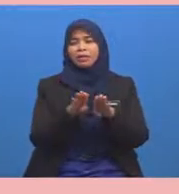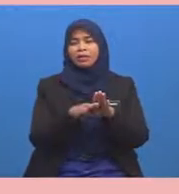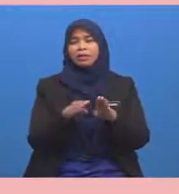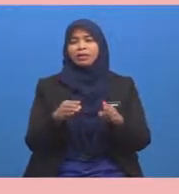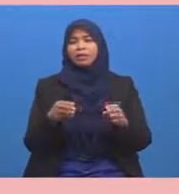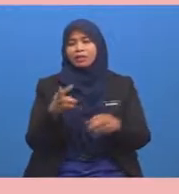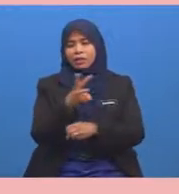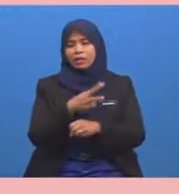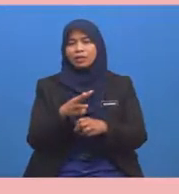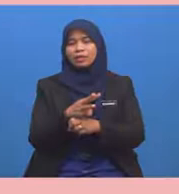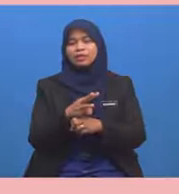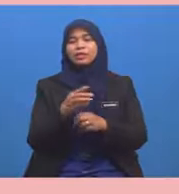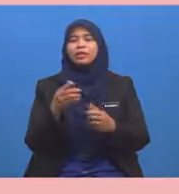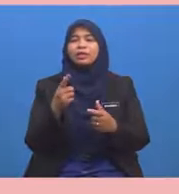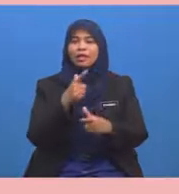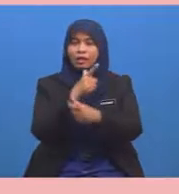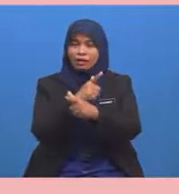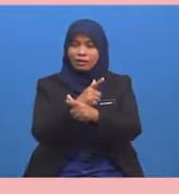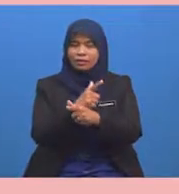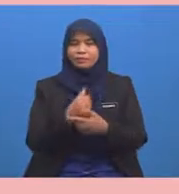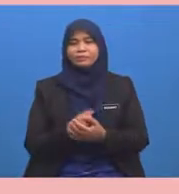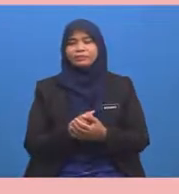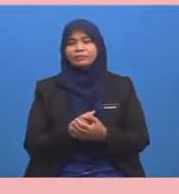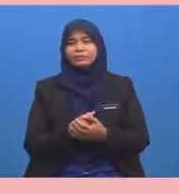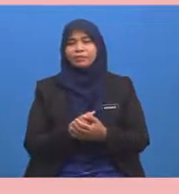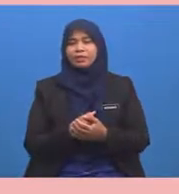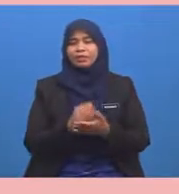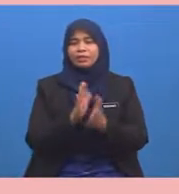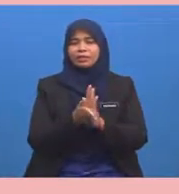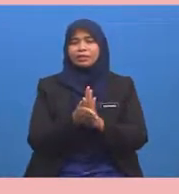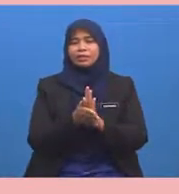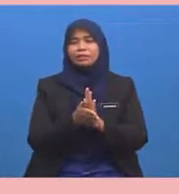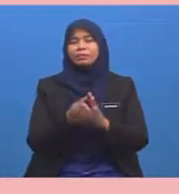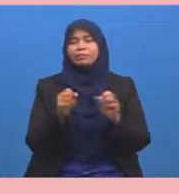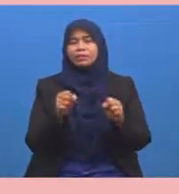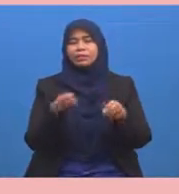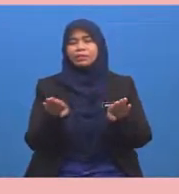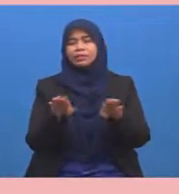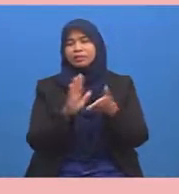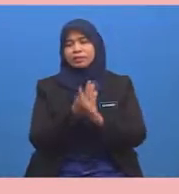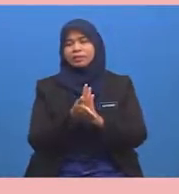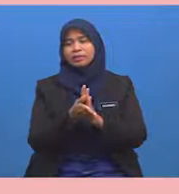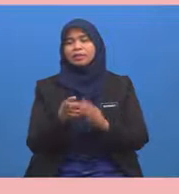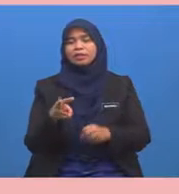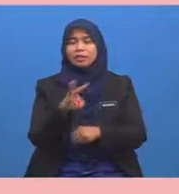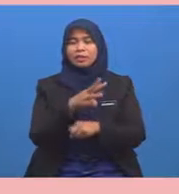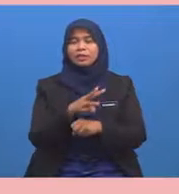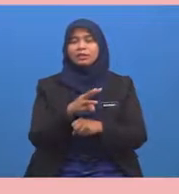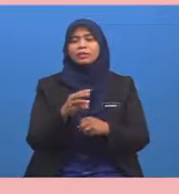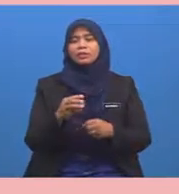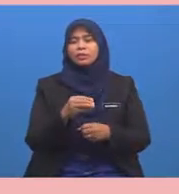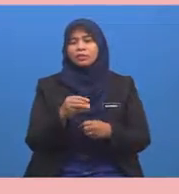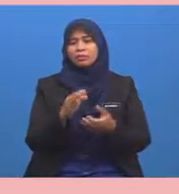maka ianya dapat menyederhanakan suhu sebagai kawasan rekreasi, mengawal masalah banjir